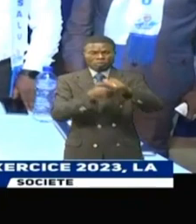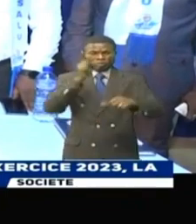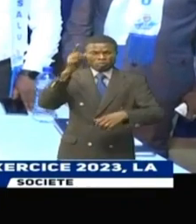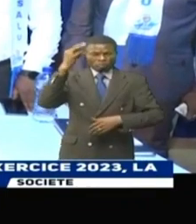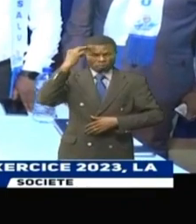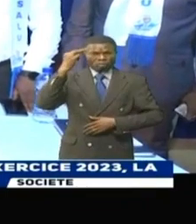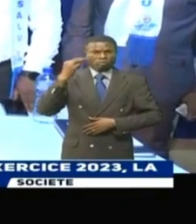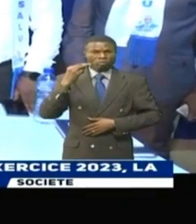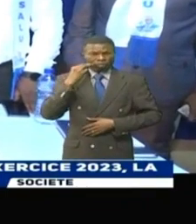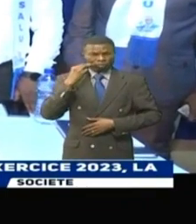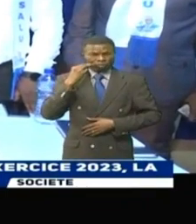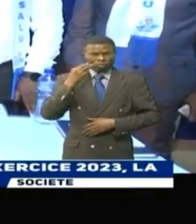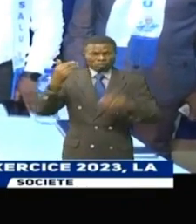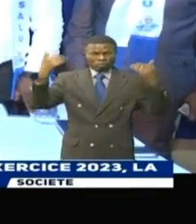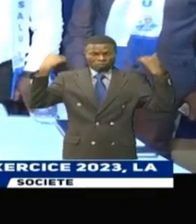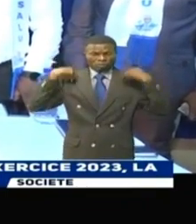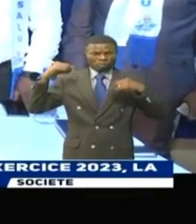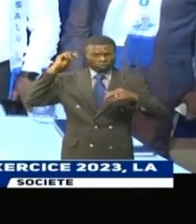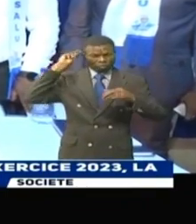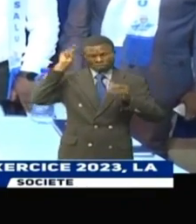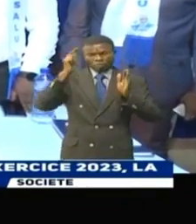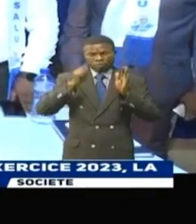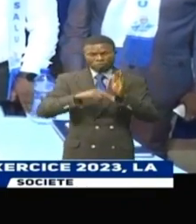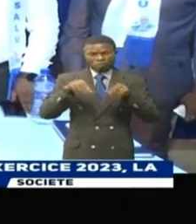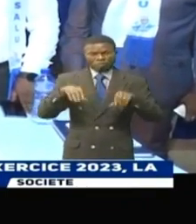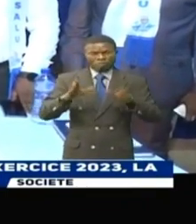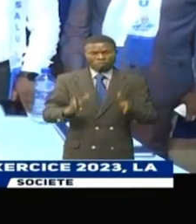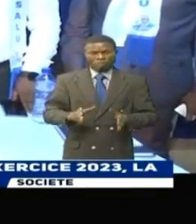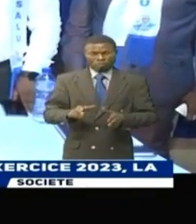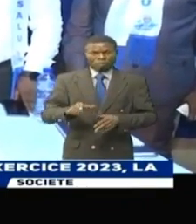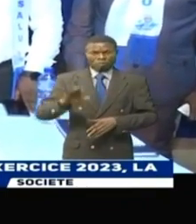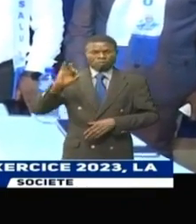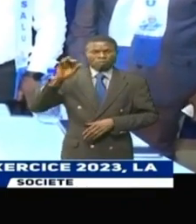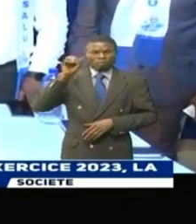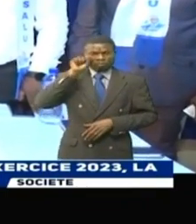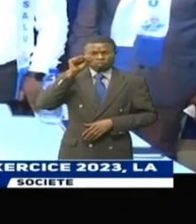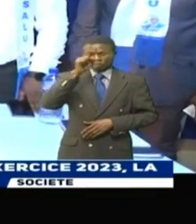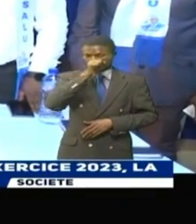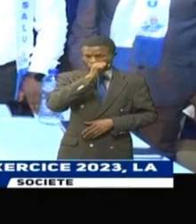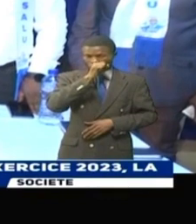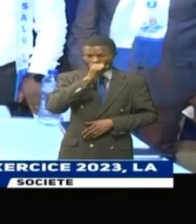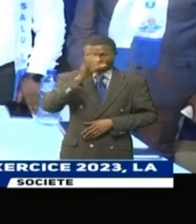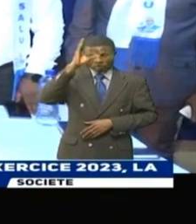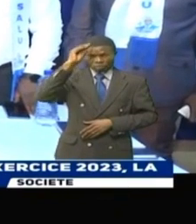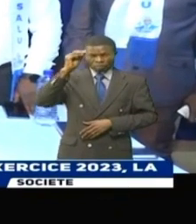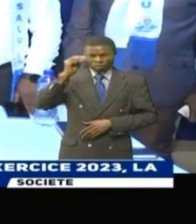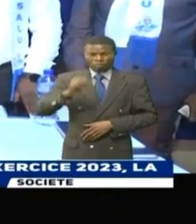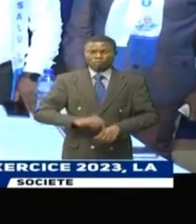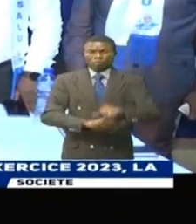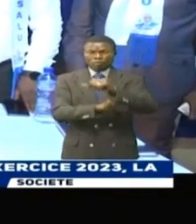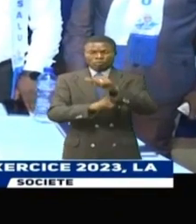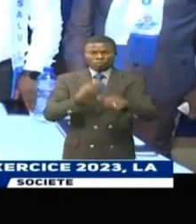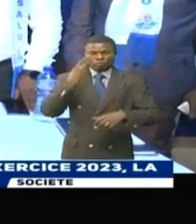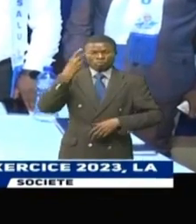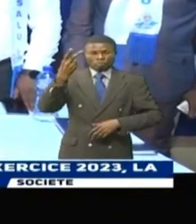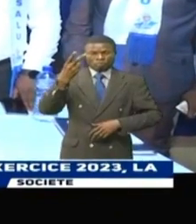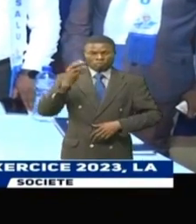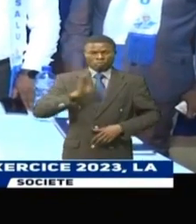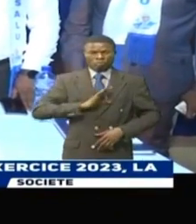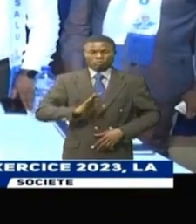ministre, le chef du gouvernement congolais, Jean-Michel Samalou Kondé, l'homme qui porte la vision du président de la République,